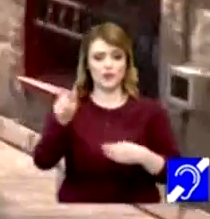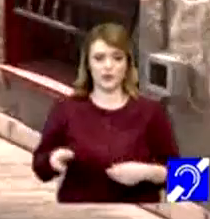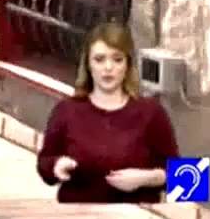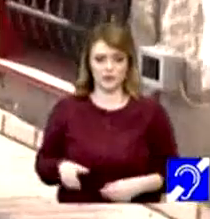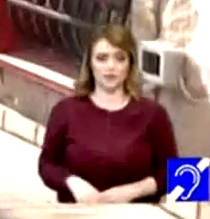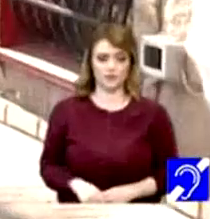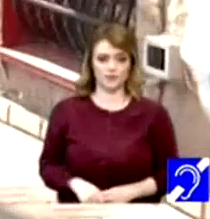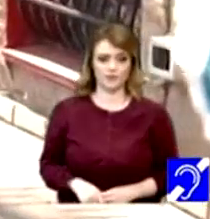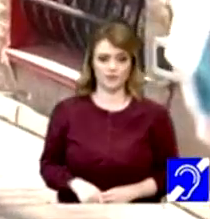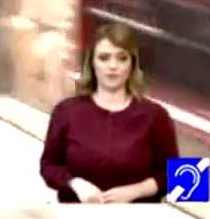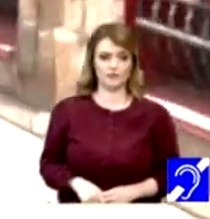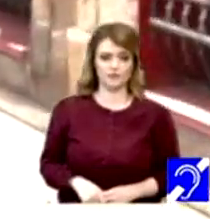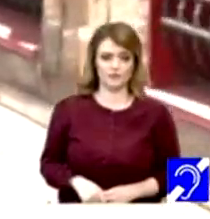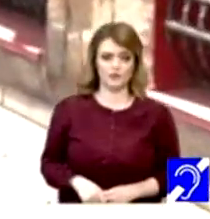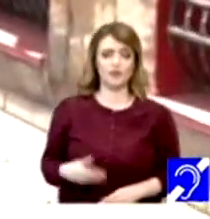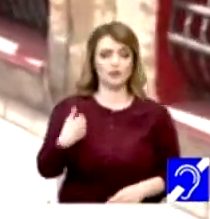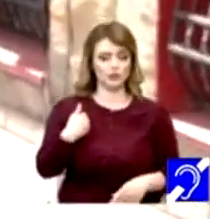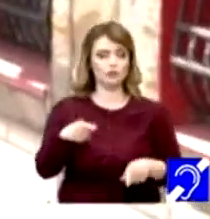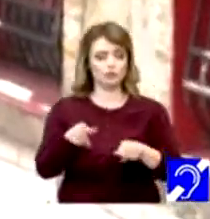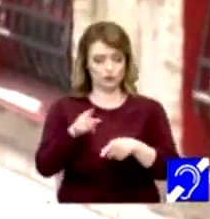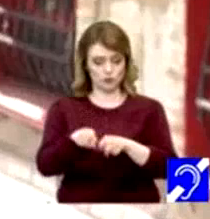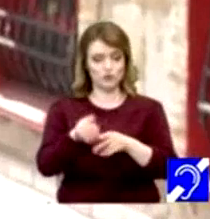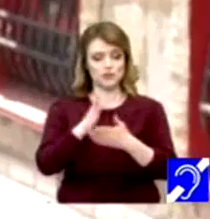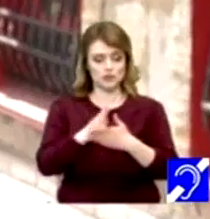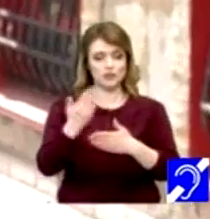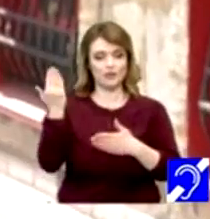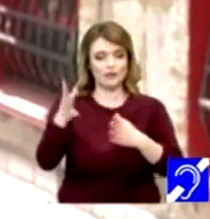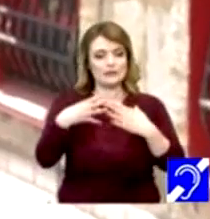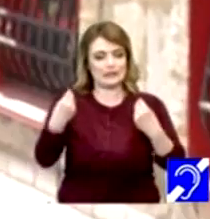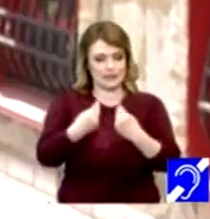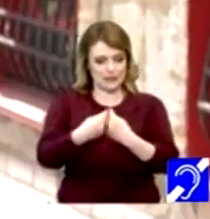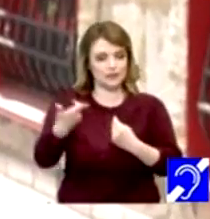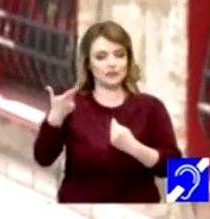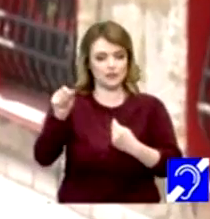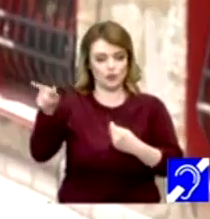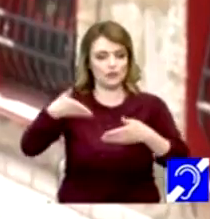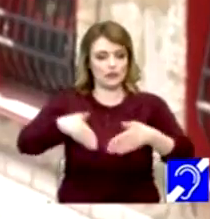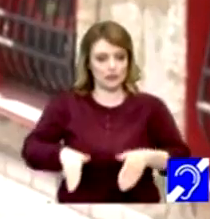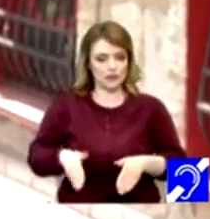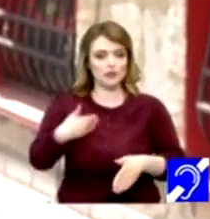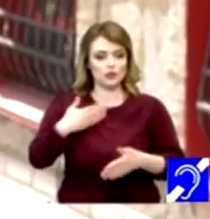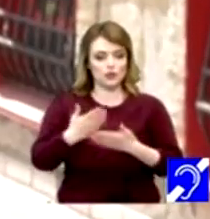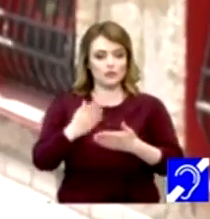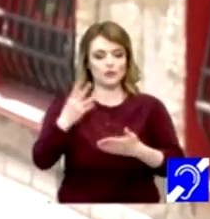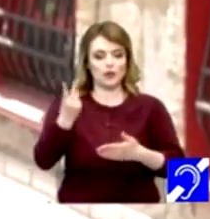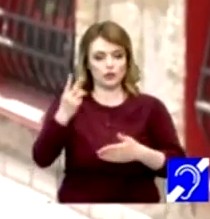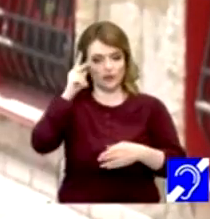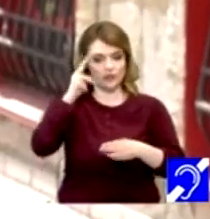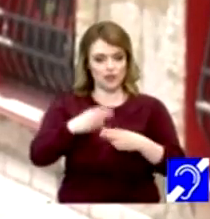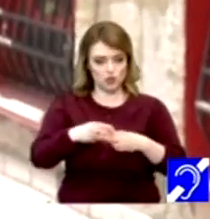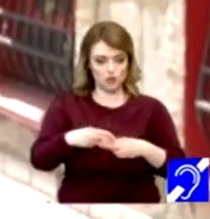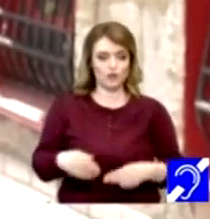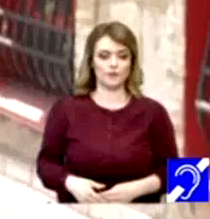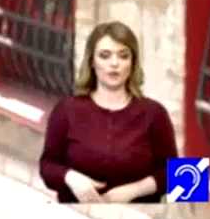Bechet. Eu sunt tot din satul de Baștină lui Boris. Suntem verișori. A fost un